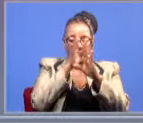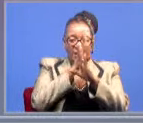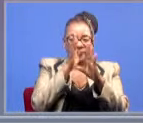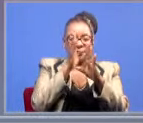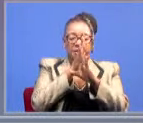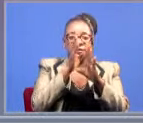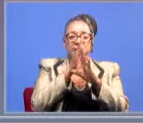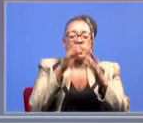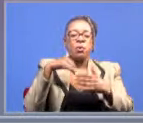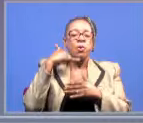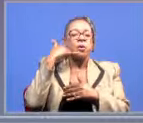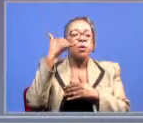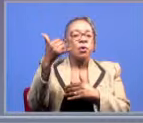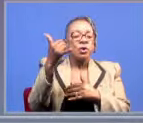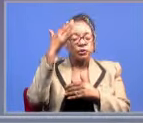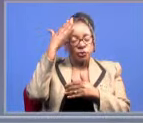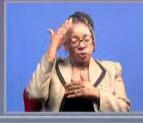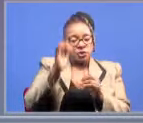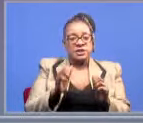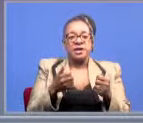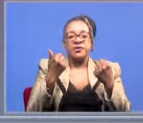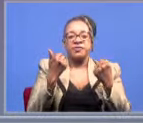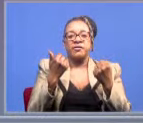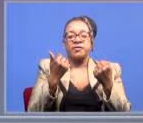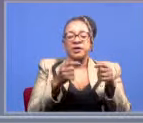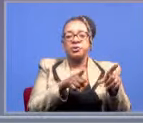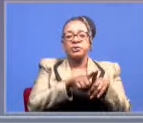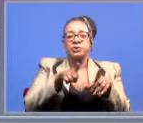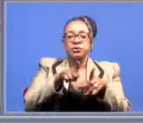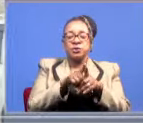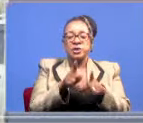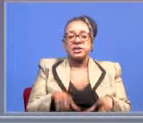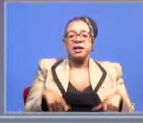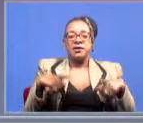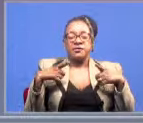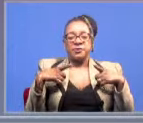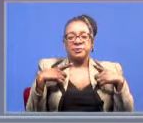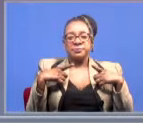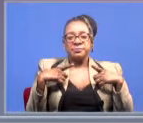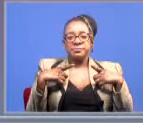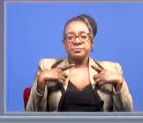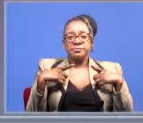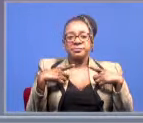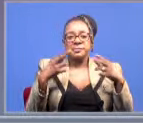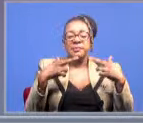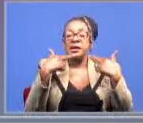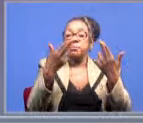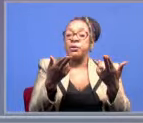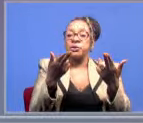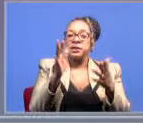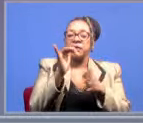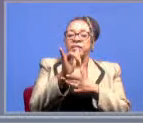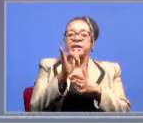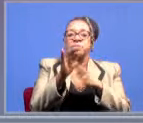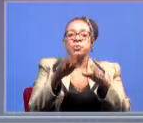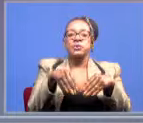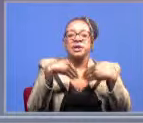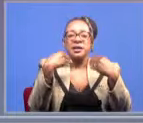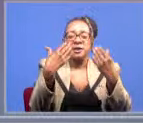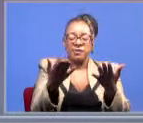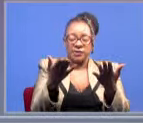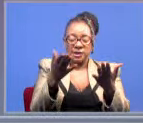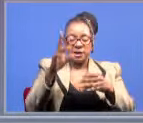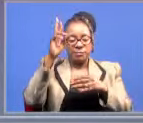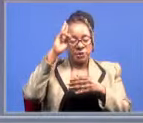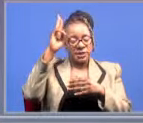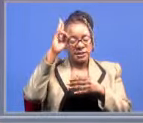anawapigia simu ili wajue yuko salama na kwamba yuko uhai. Ripoti ya Shakur iliwasilishwa katika kituo cha polisi